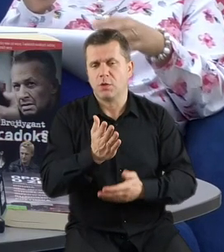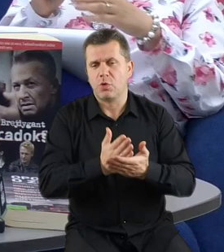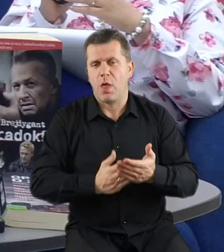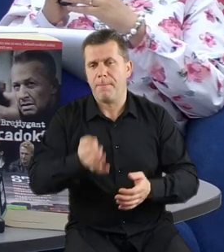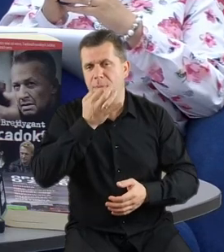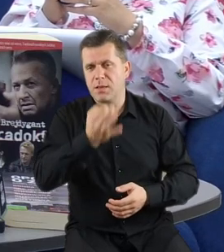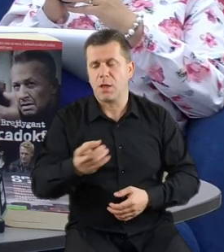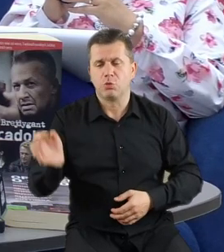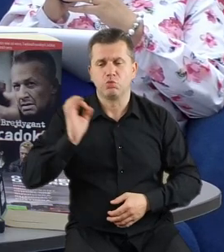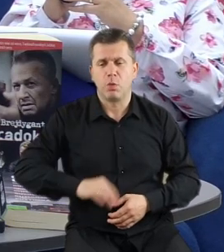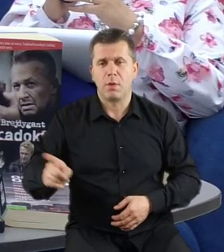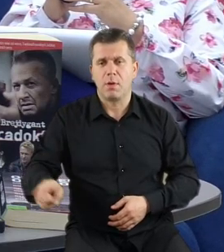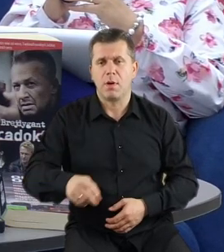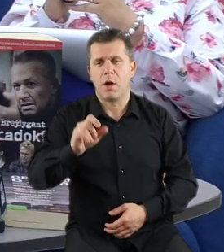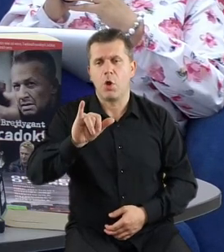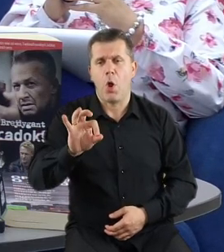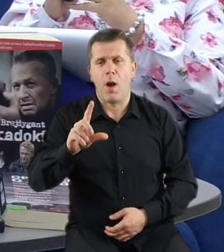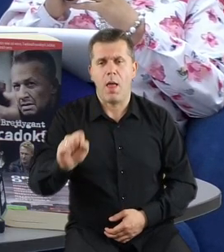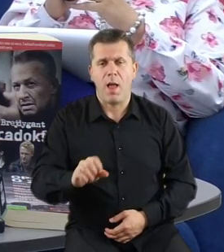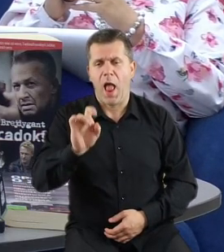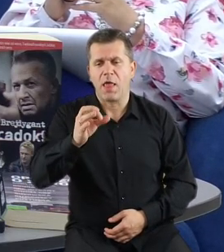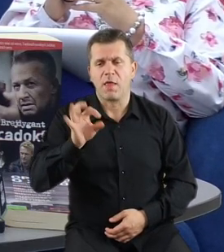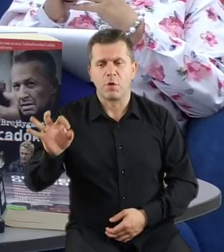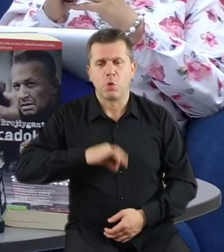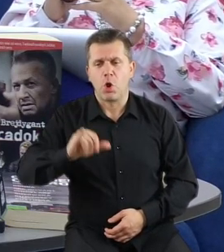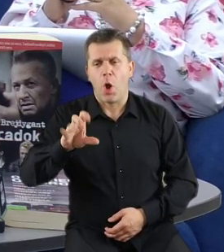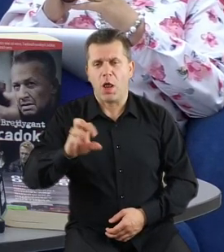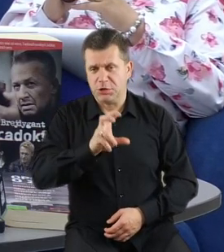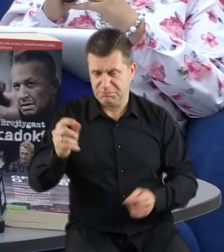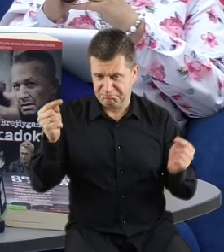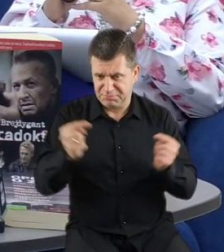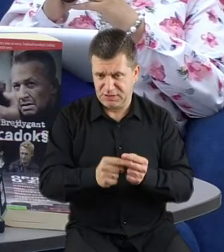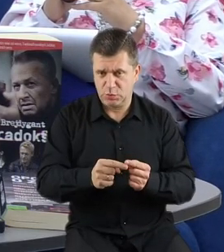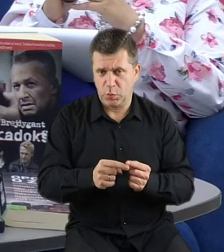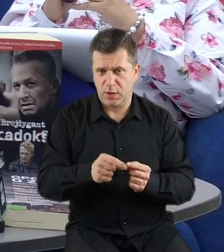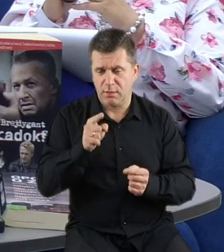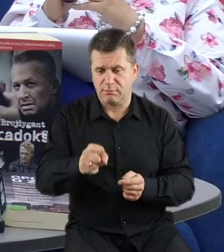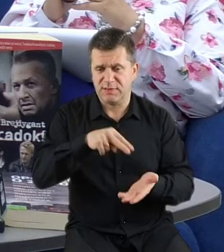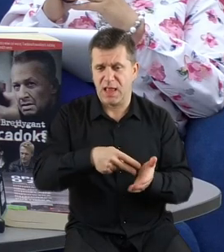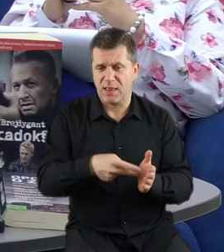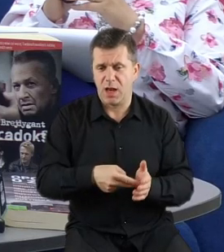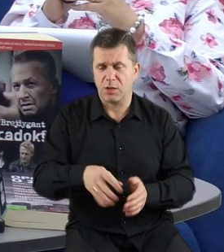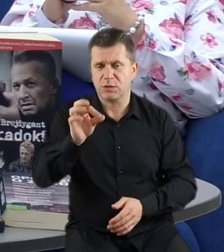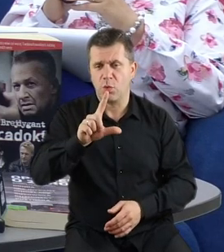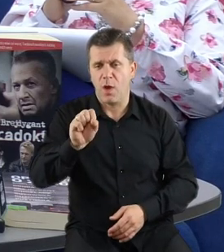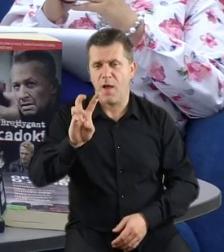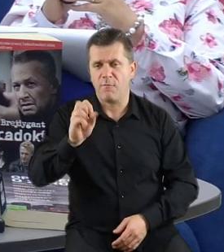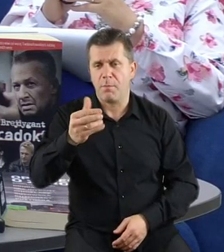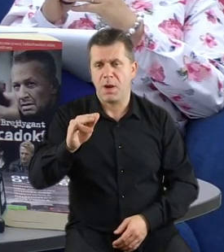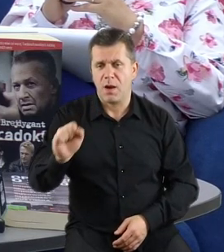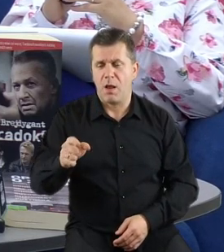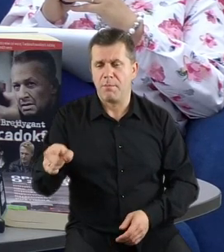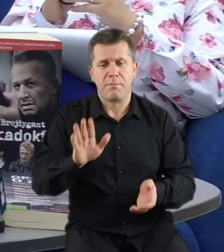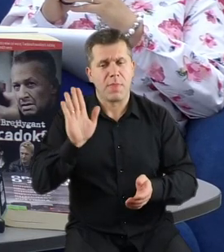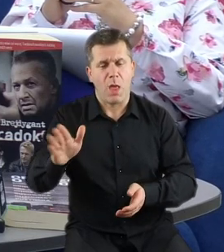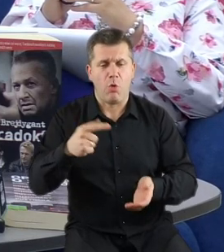pytania, córka Agnieszki Jola, nie wiem, czy ona się do końca wpisuje w ten Sławomira, chociaż miała